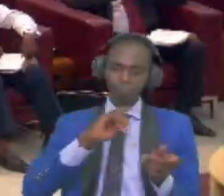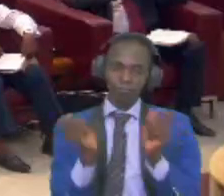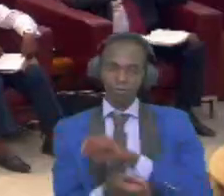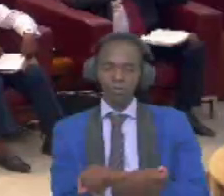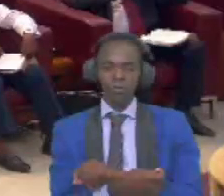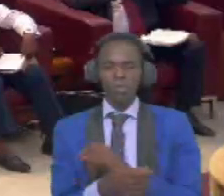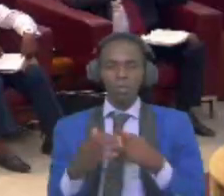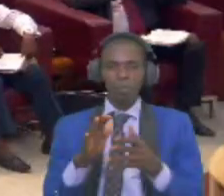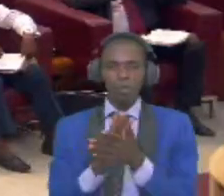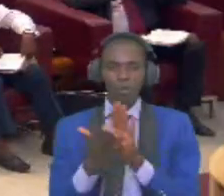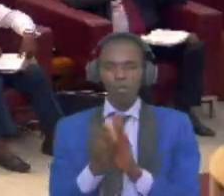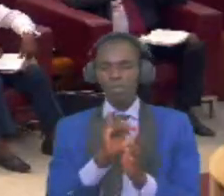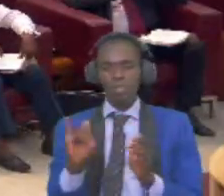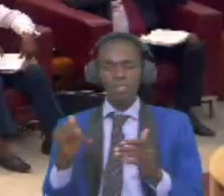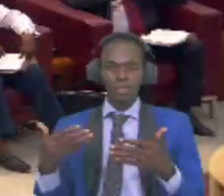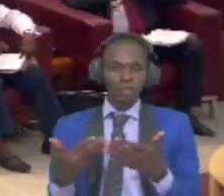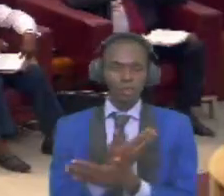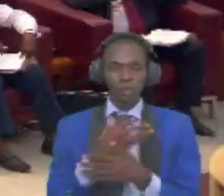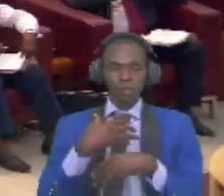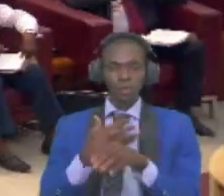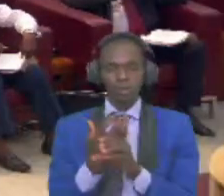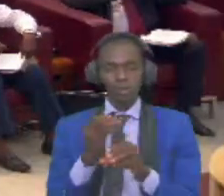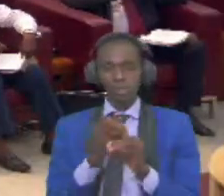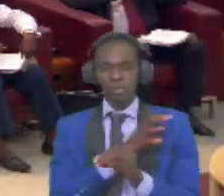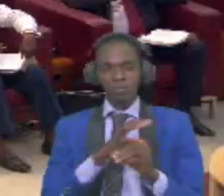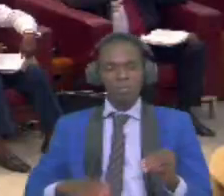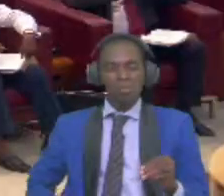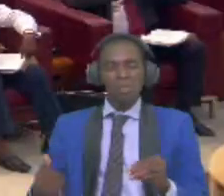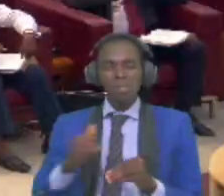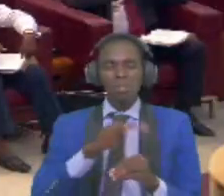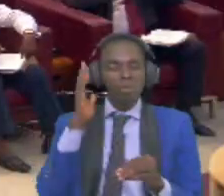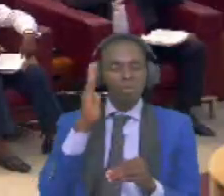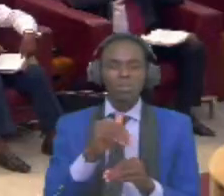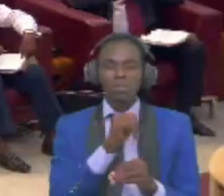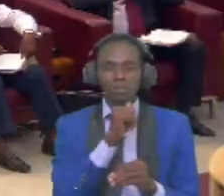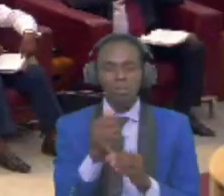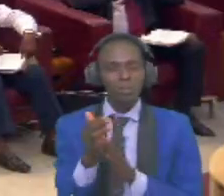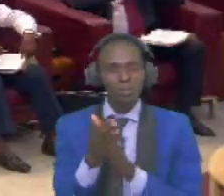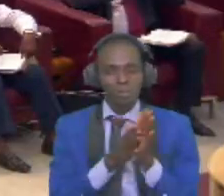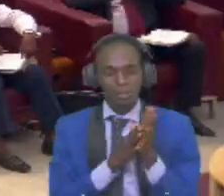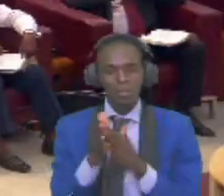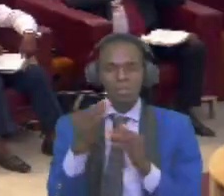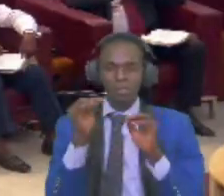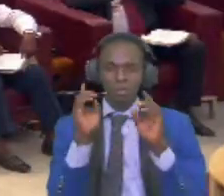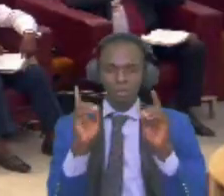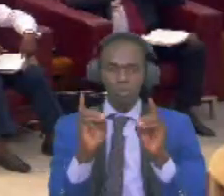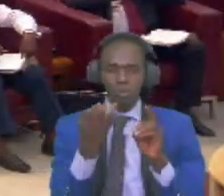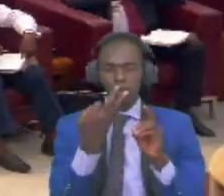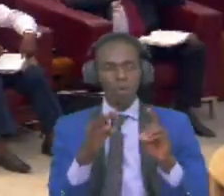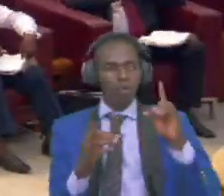régénération de la transformation devenir une nouvelle créature un christ ils ne vont pas supporter la dentine